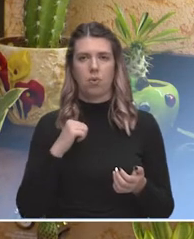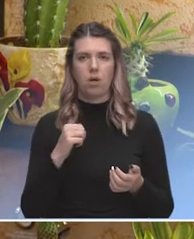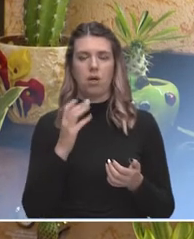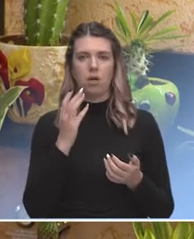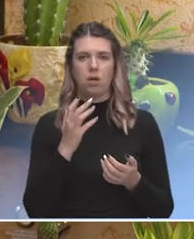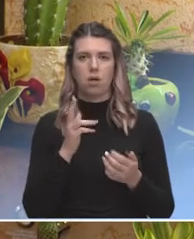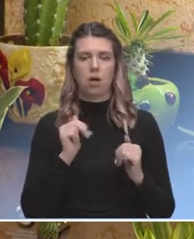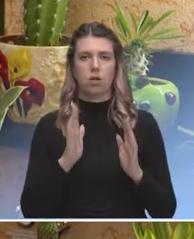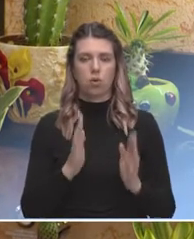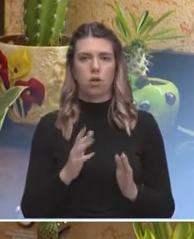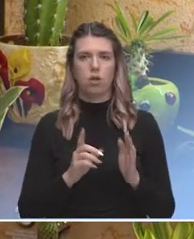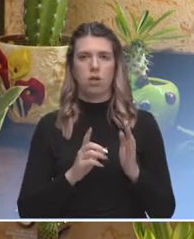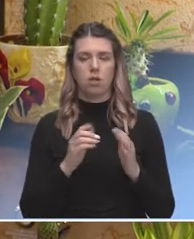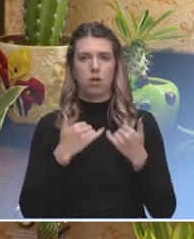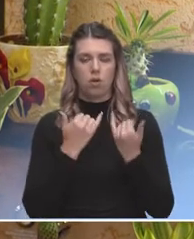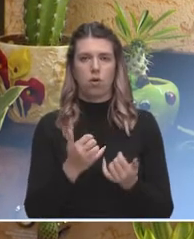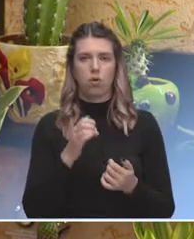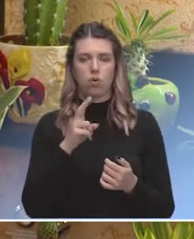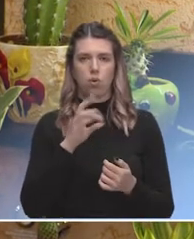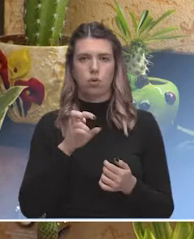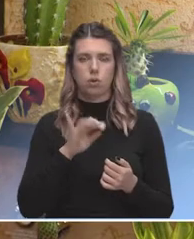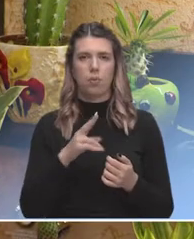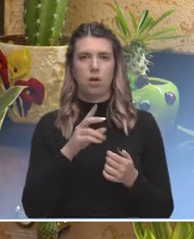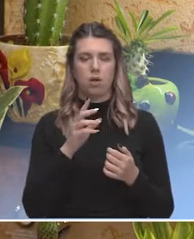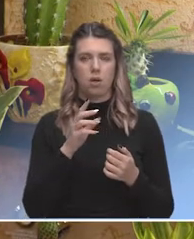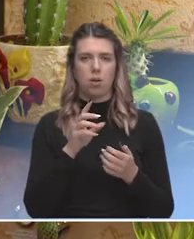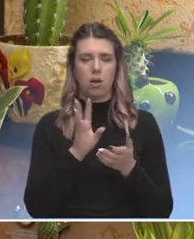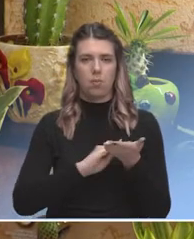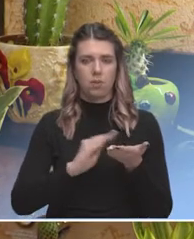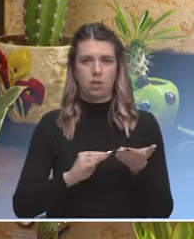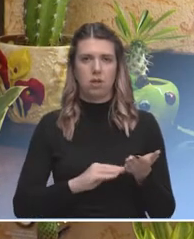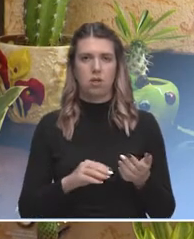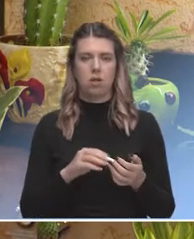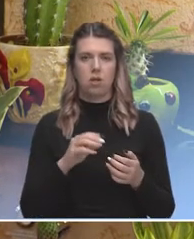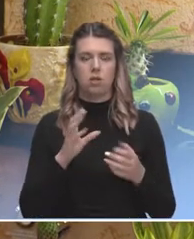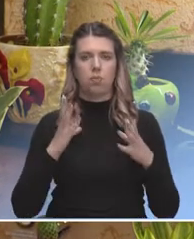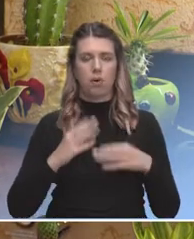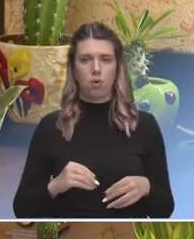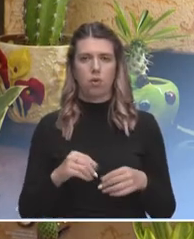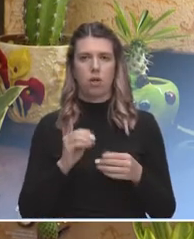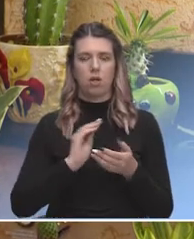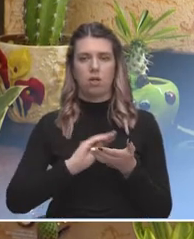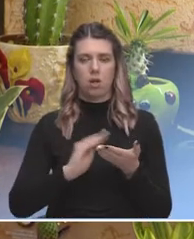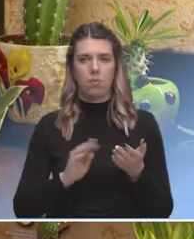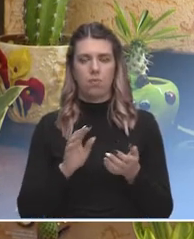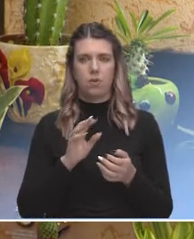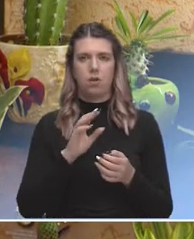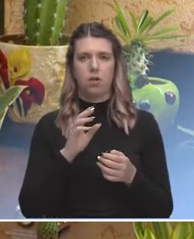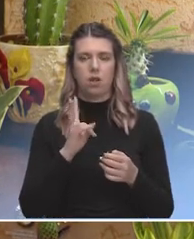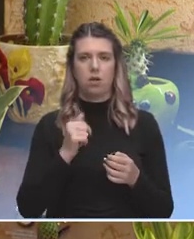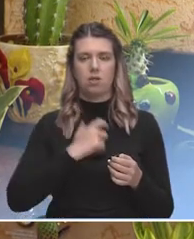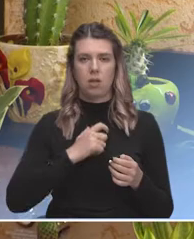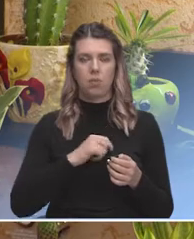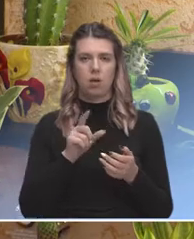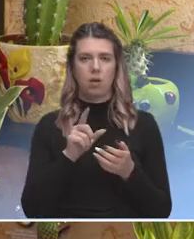только появляется доступ к услуге «Пройти перепись населения», спокойно заполнить не только